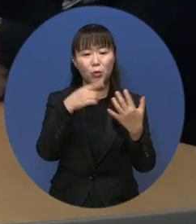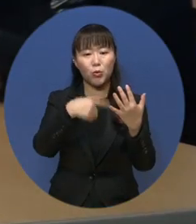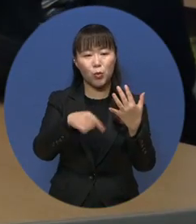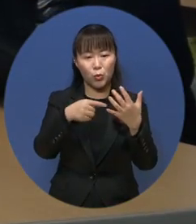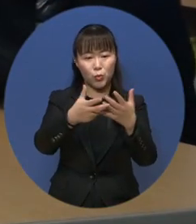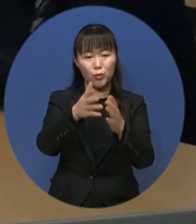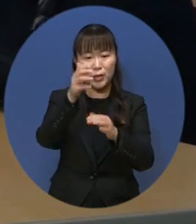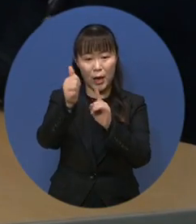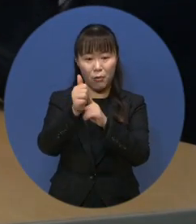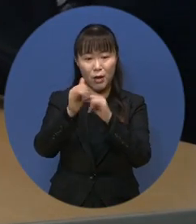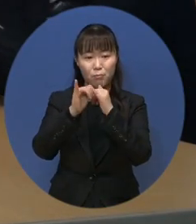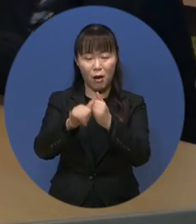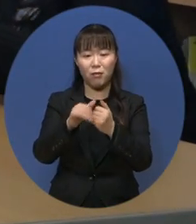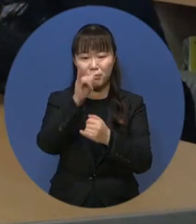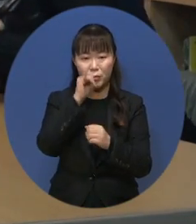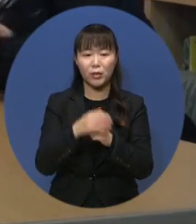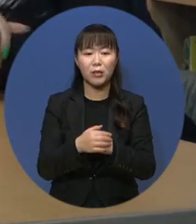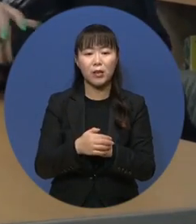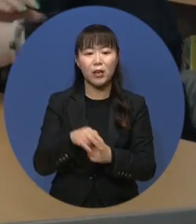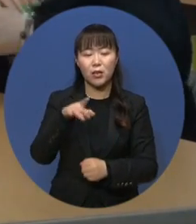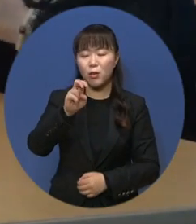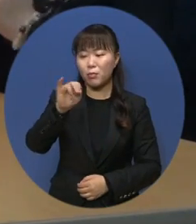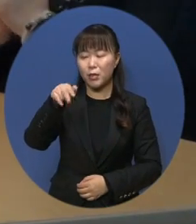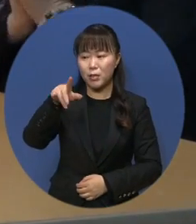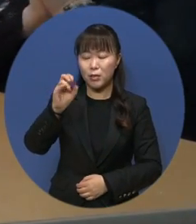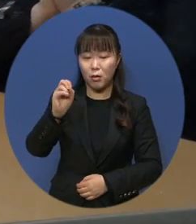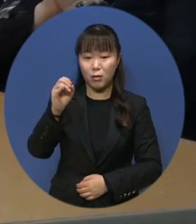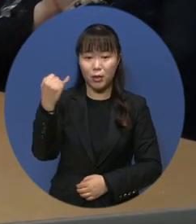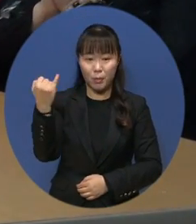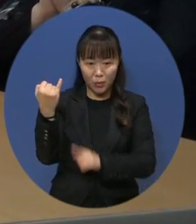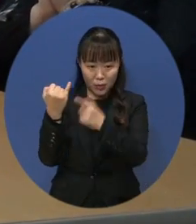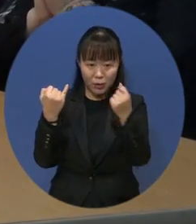받았습니다. 정미정 대표가 운영하는 이 학교는